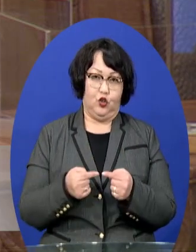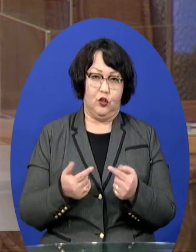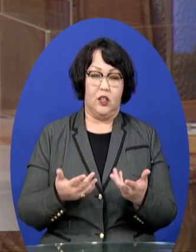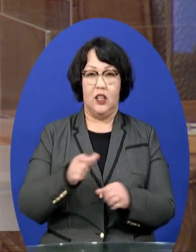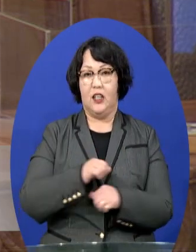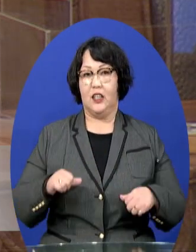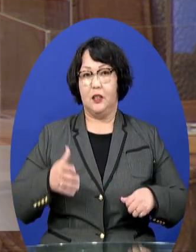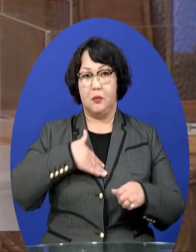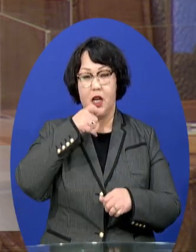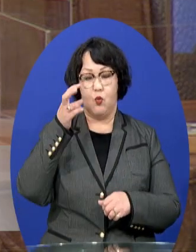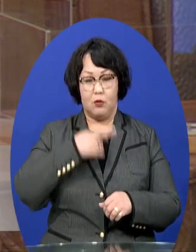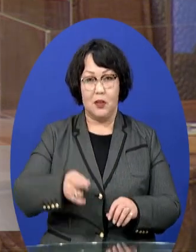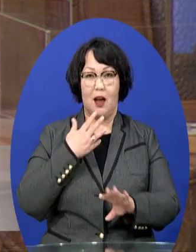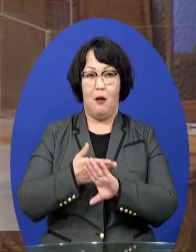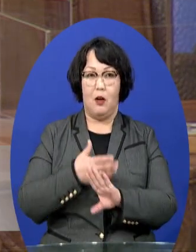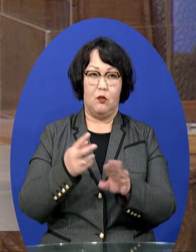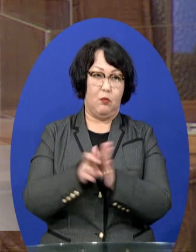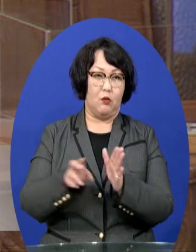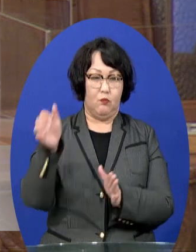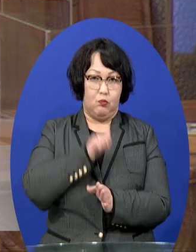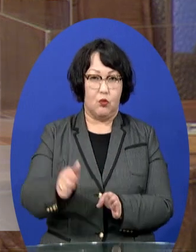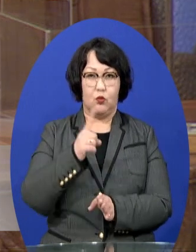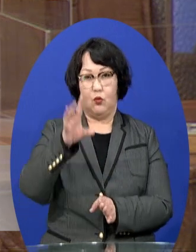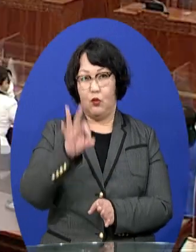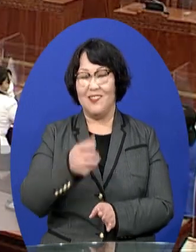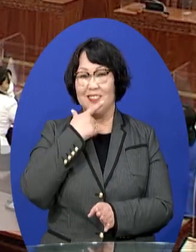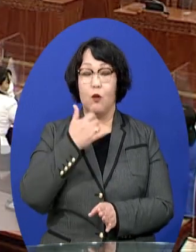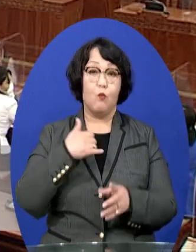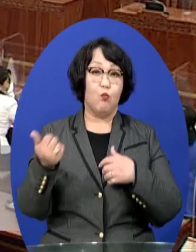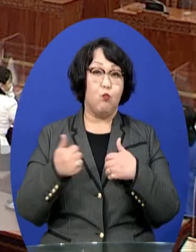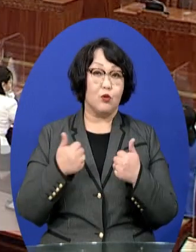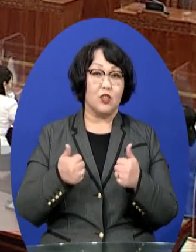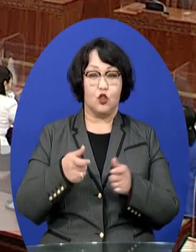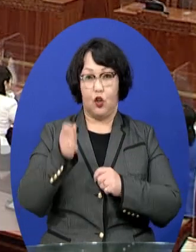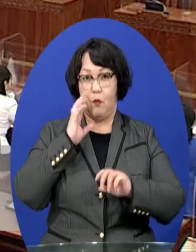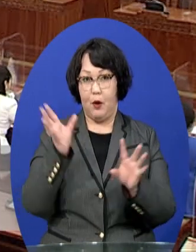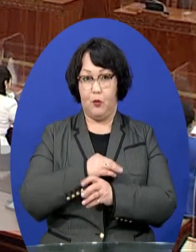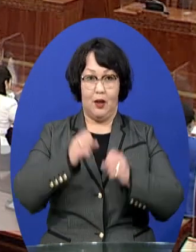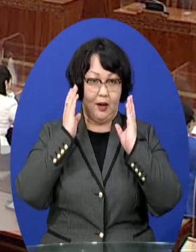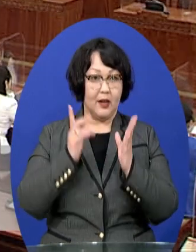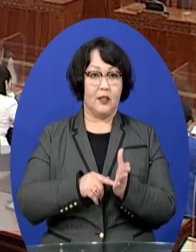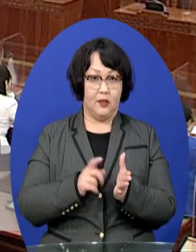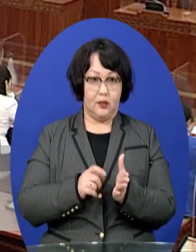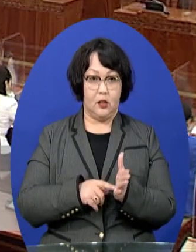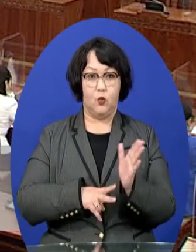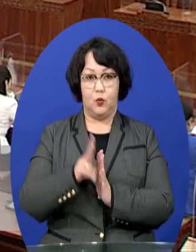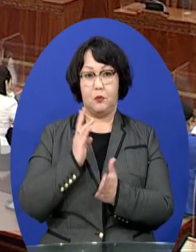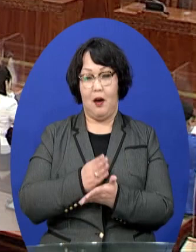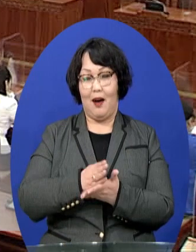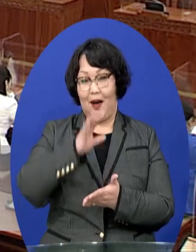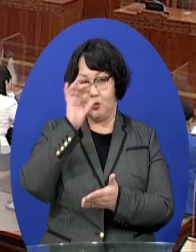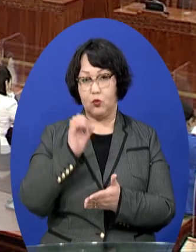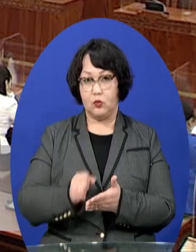хамгаалуулах боломжч бүрэн бүрдэж чадахгүй байна. За бусад талын зохицуултанд ч анхаарах шаардлага үүсэж байна гэдэг тухай асуудлыг